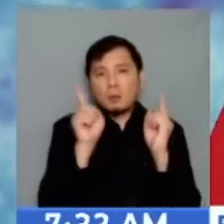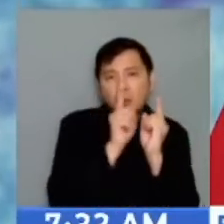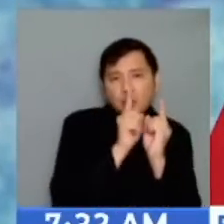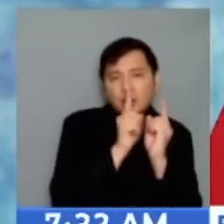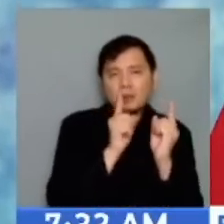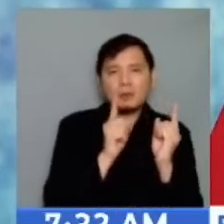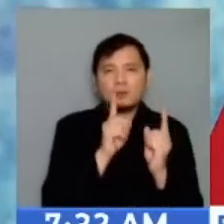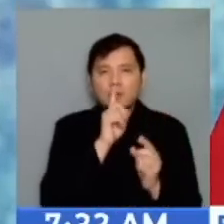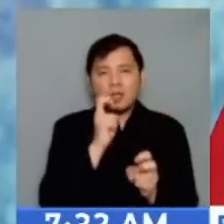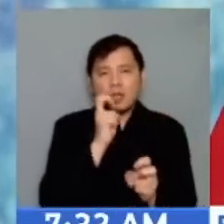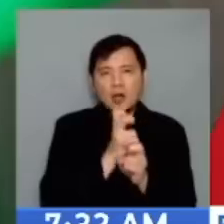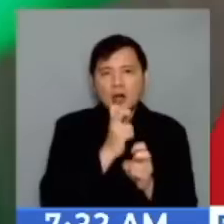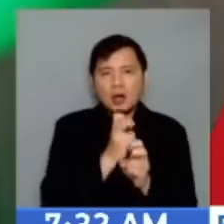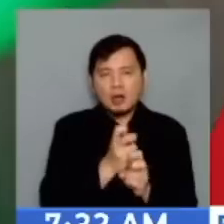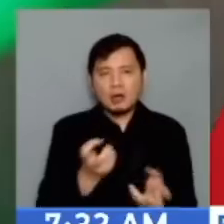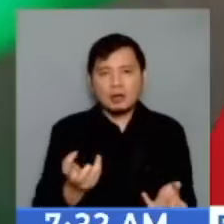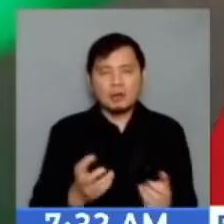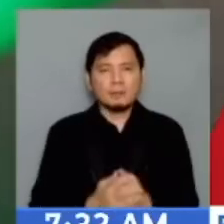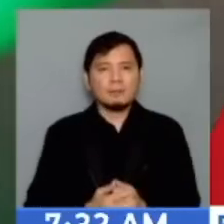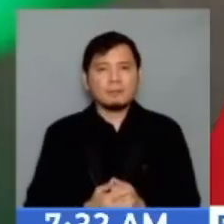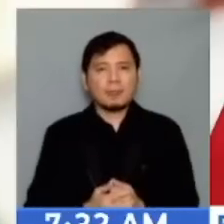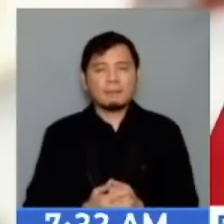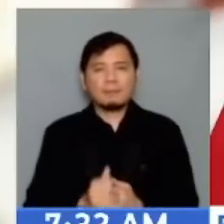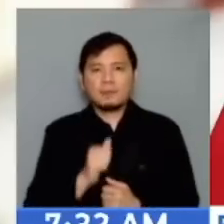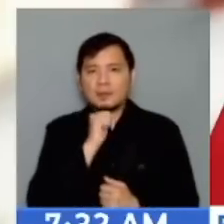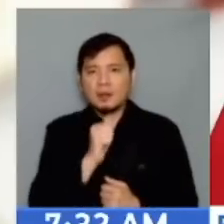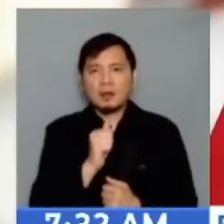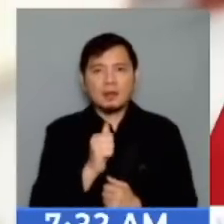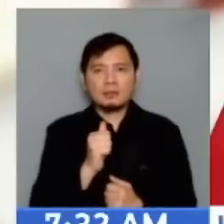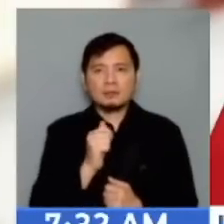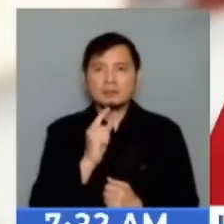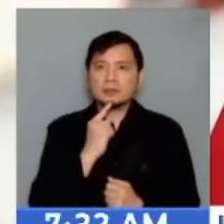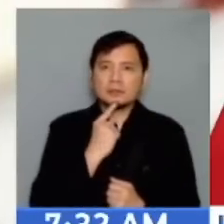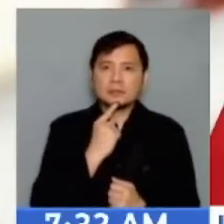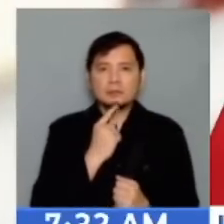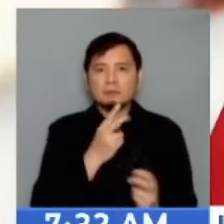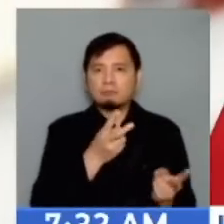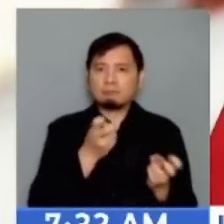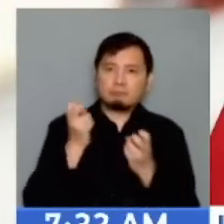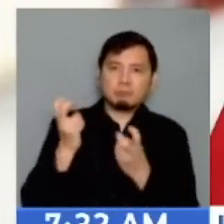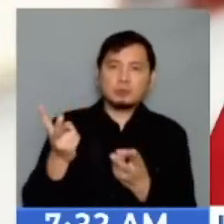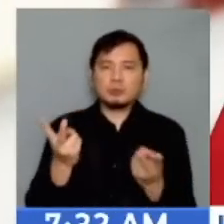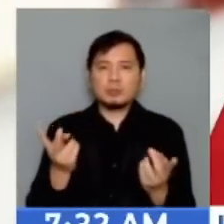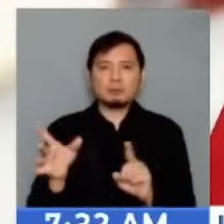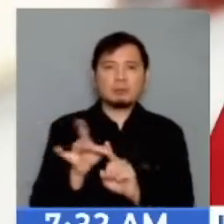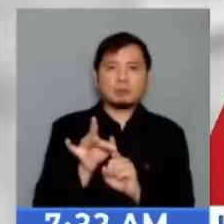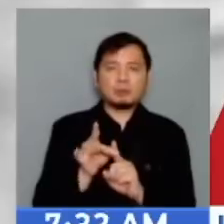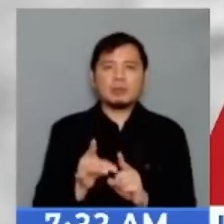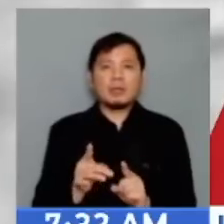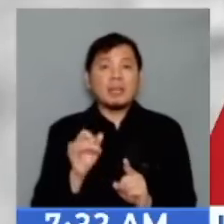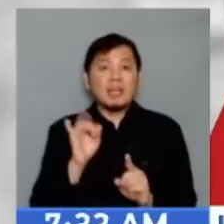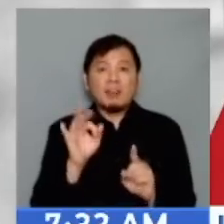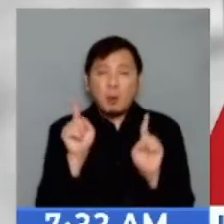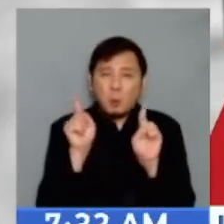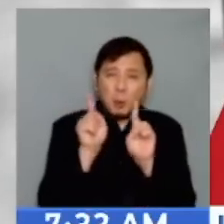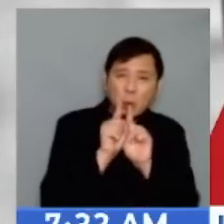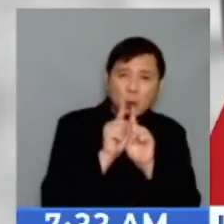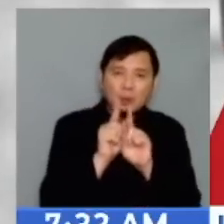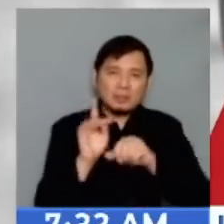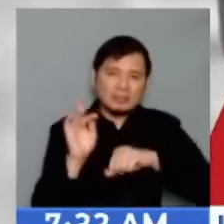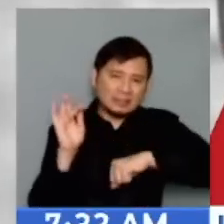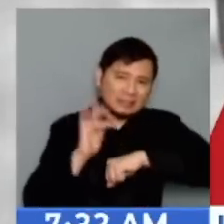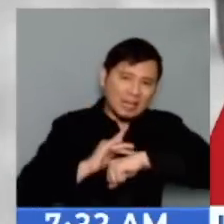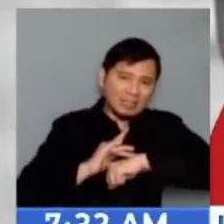droplet siya, hindi talaga siya ganun ka nakakahawa. Kaya ang tawag natin dyan, close contact. And so, if you're in